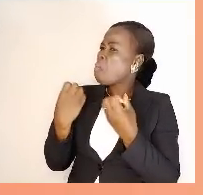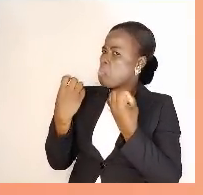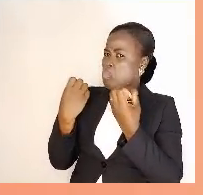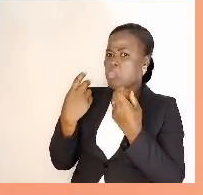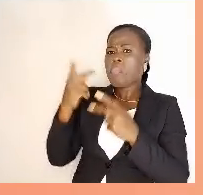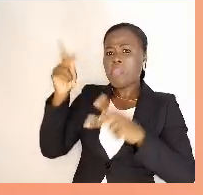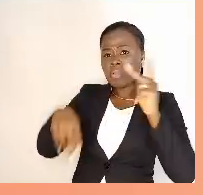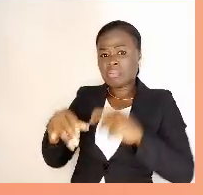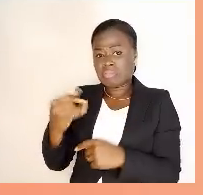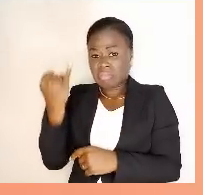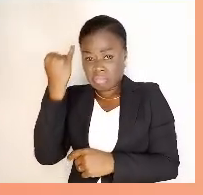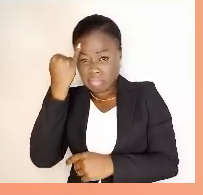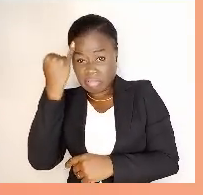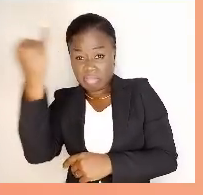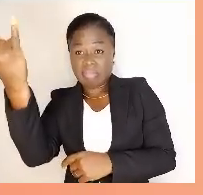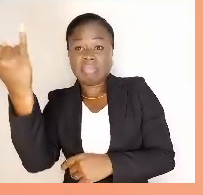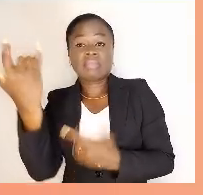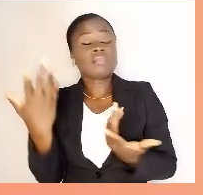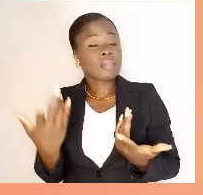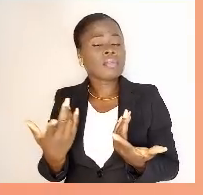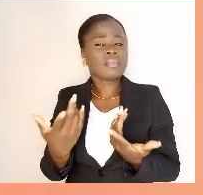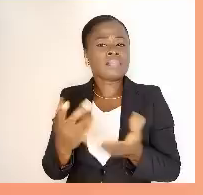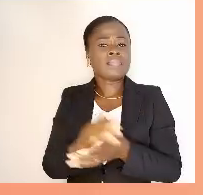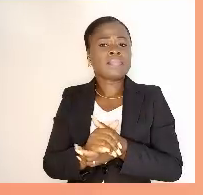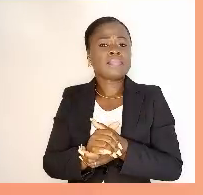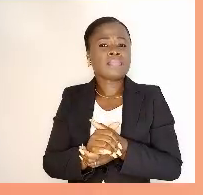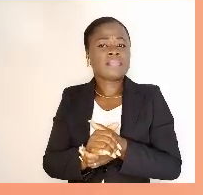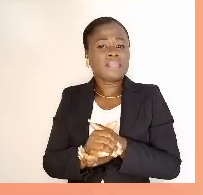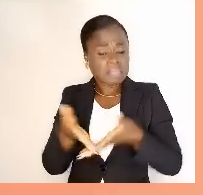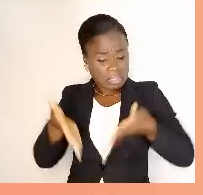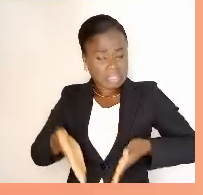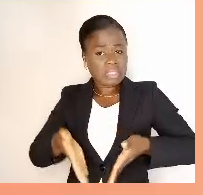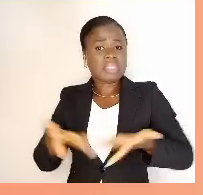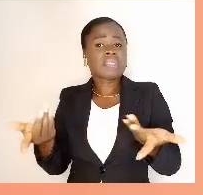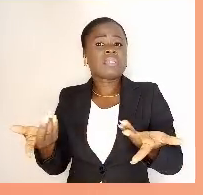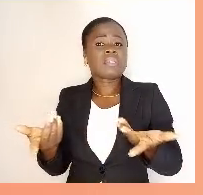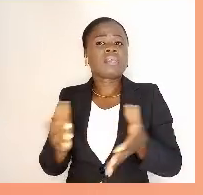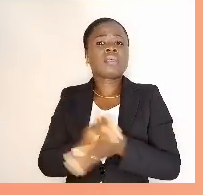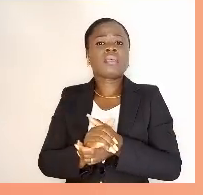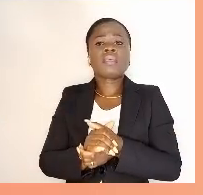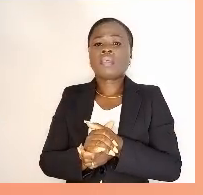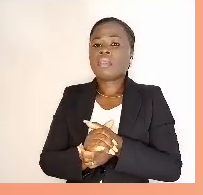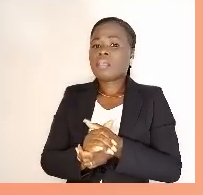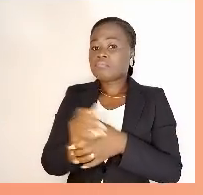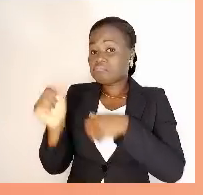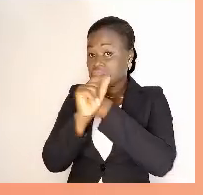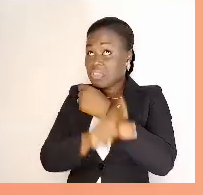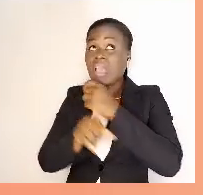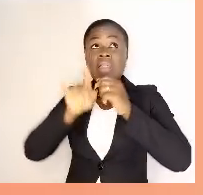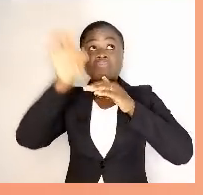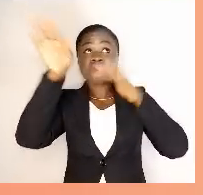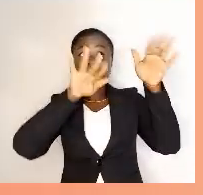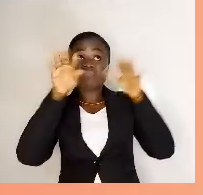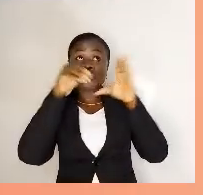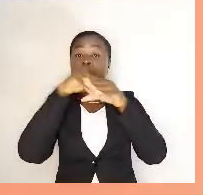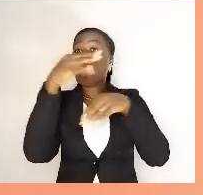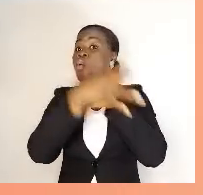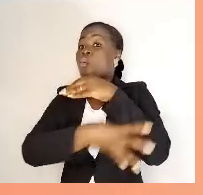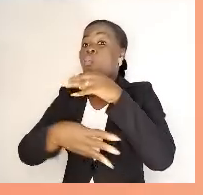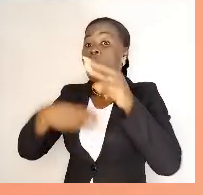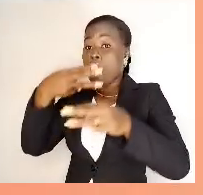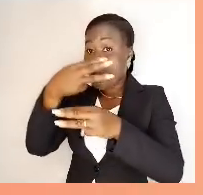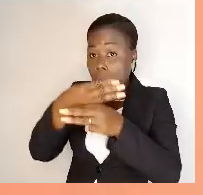Nous avons des intelligences et des ressources humaines ici, mais aussi disséminées à travers le